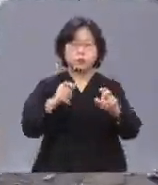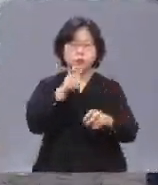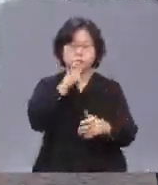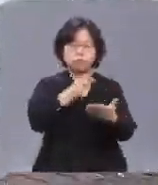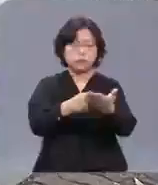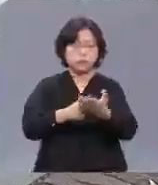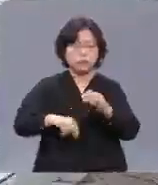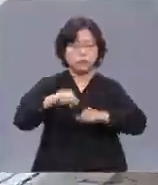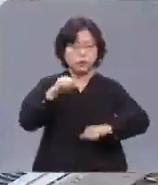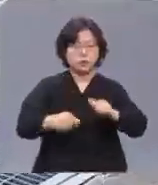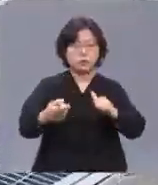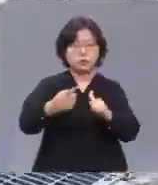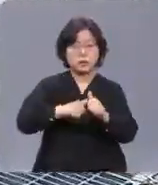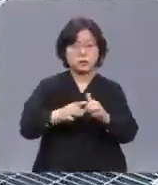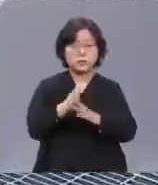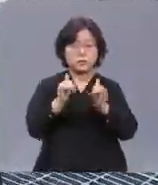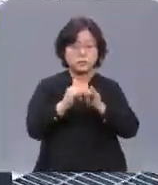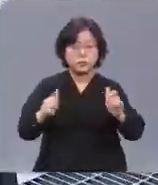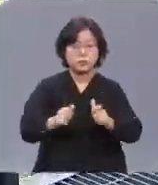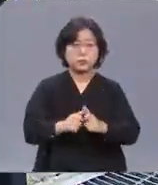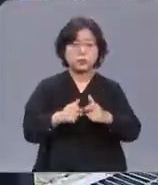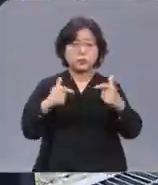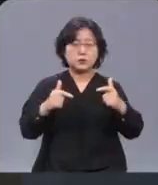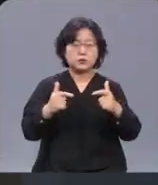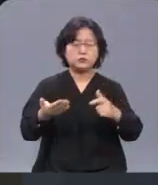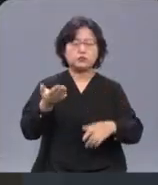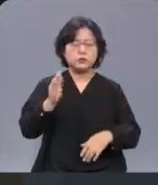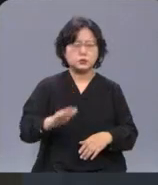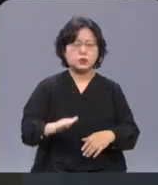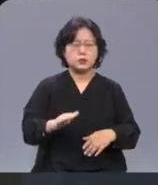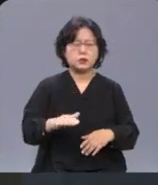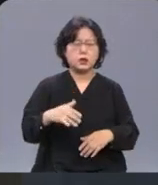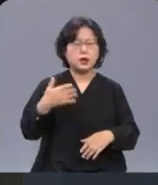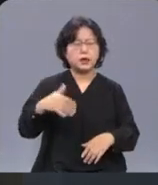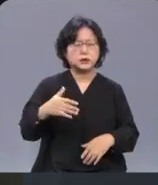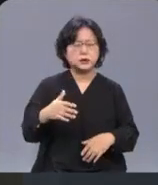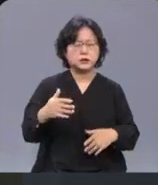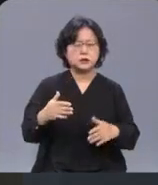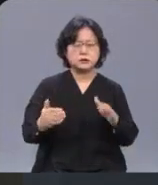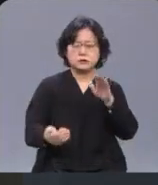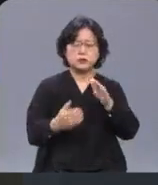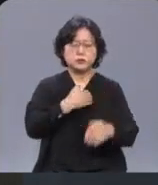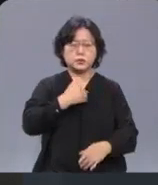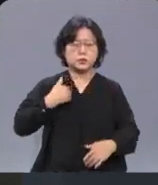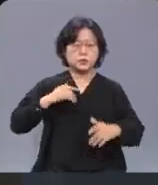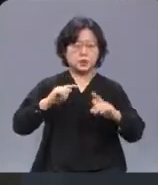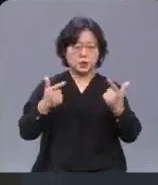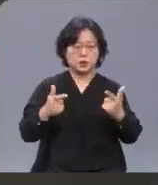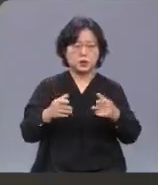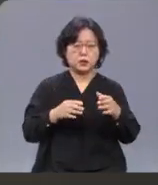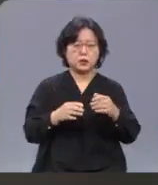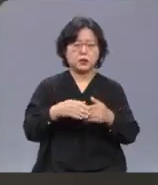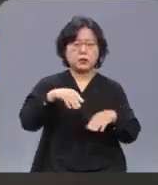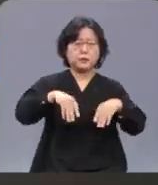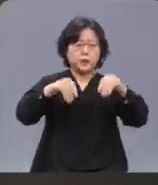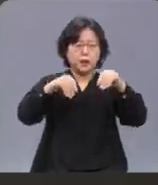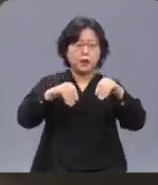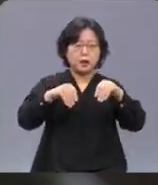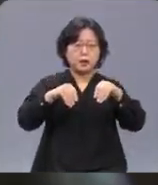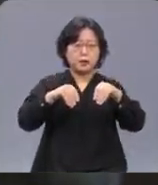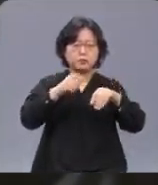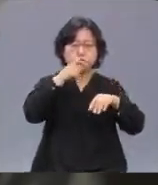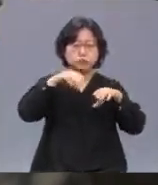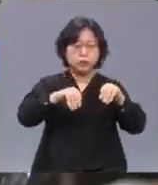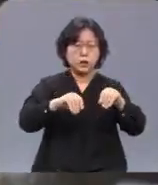절약 운동에 동참하는 시민들이 조금씩 늘고 있지만 아직은 부족합니다. 장사하기도 힘들 것 같고 지금도 아껴